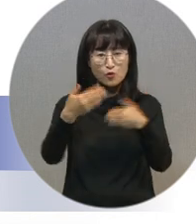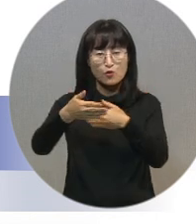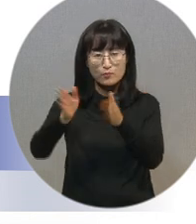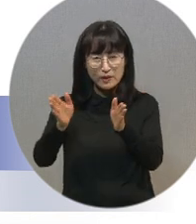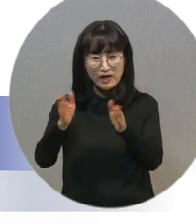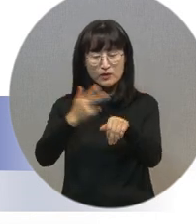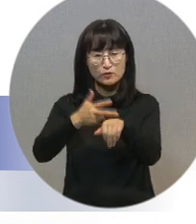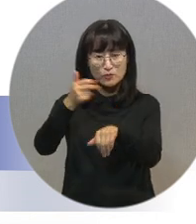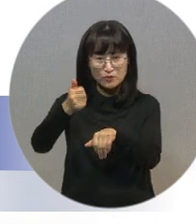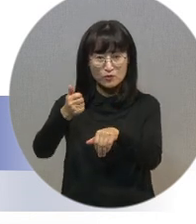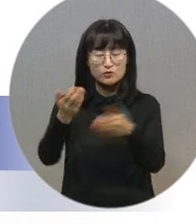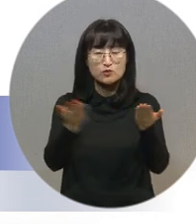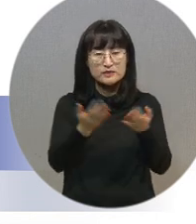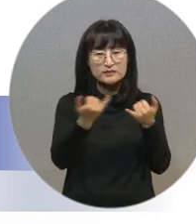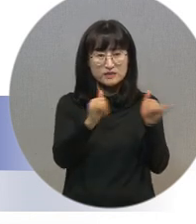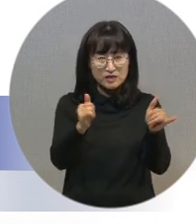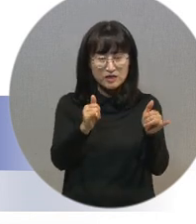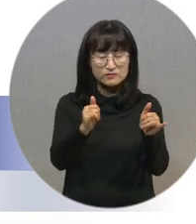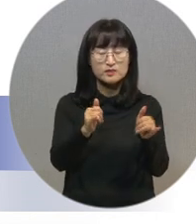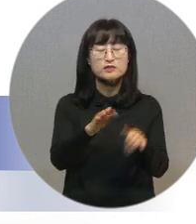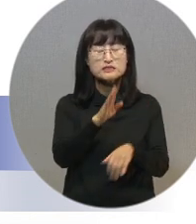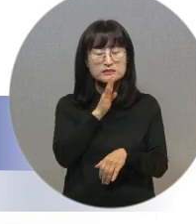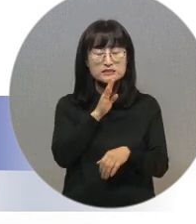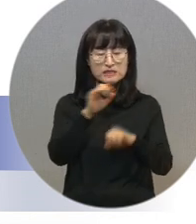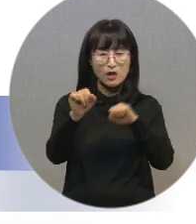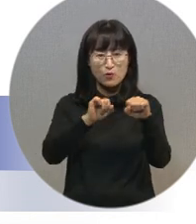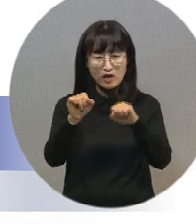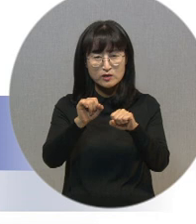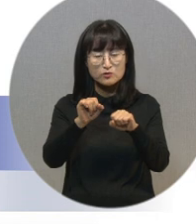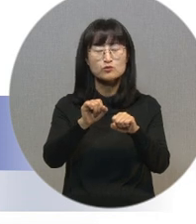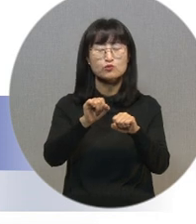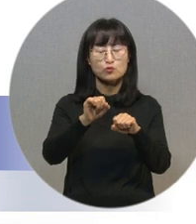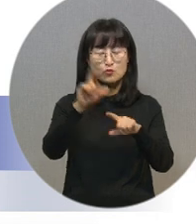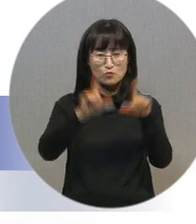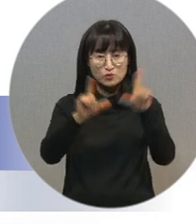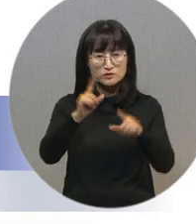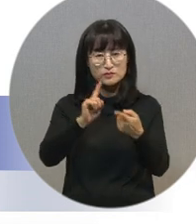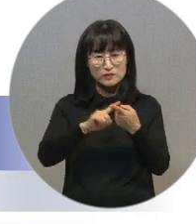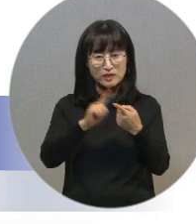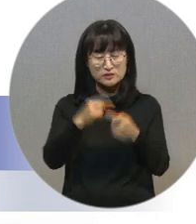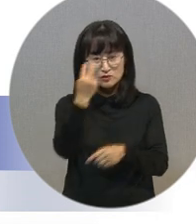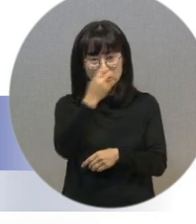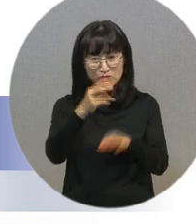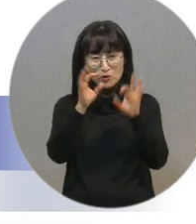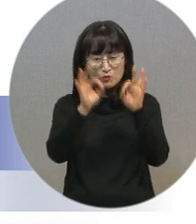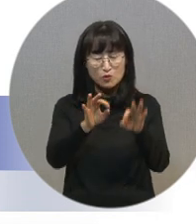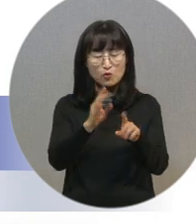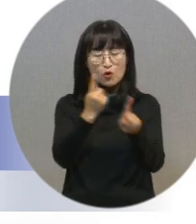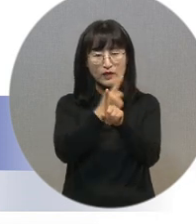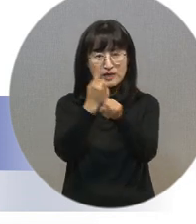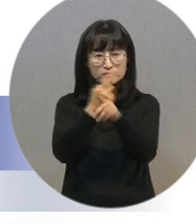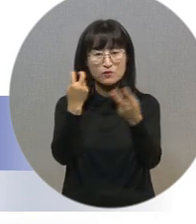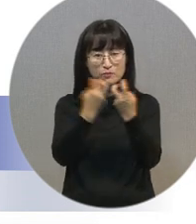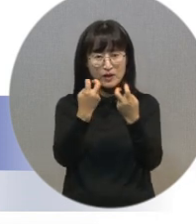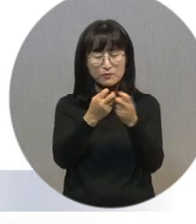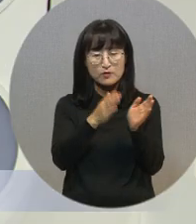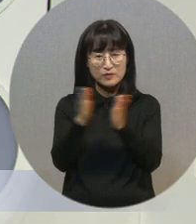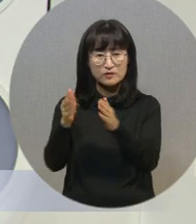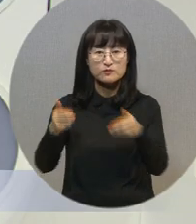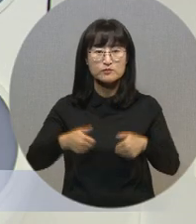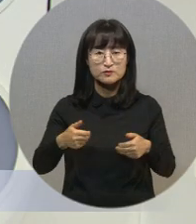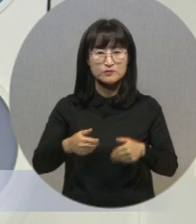교원 그리고 직원들의 현장 목소리를 세심하게 챙기고이 실질적인 개선책을 마련해 할